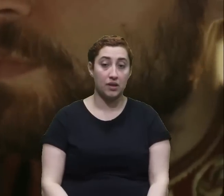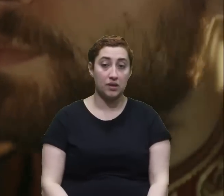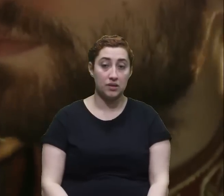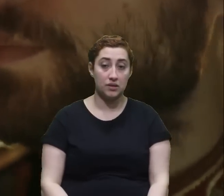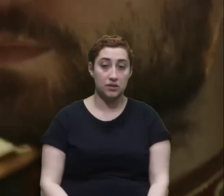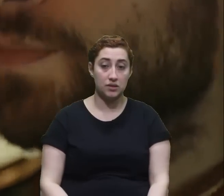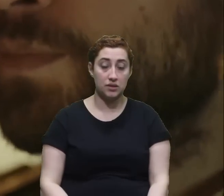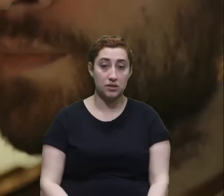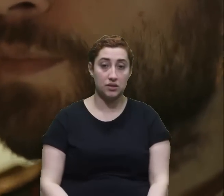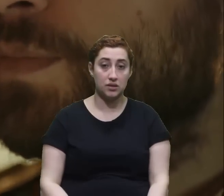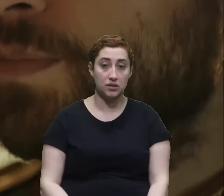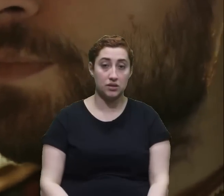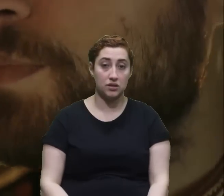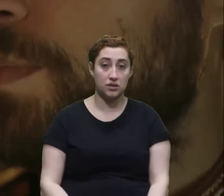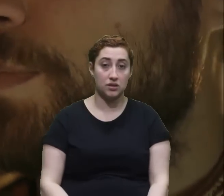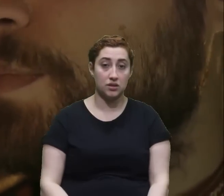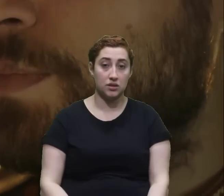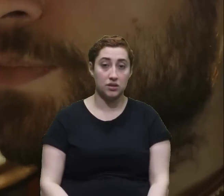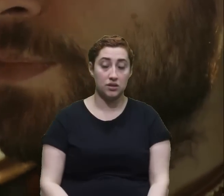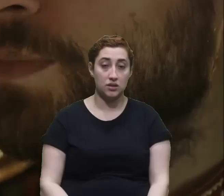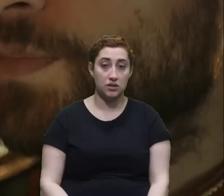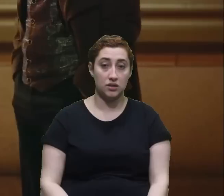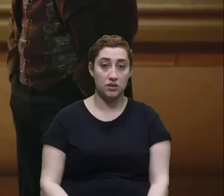onayladı. Cemil ile Akbar baş başa.